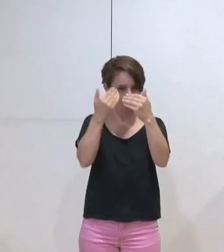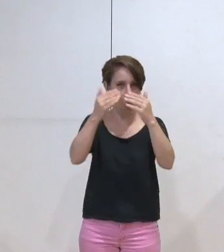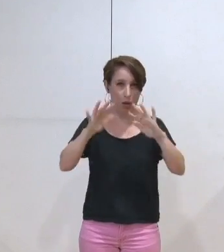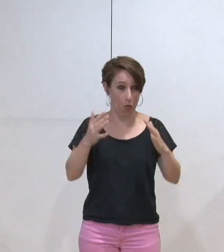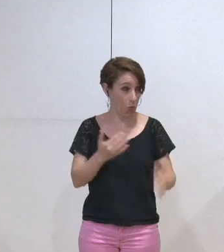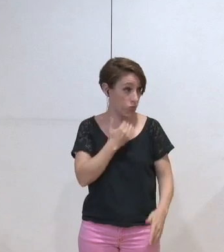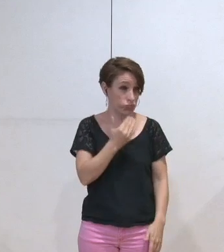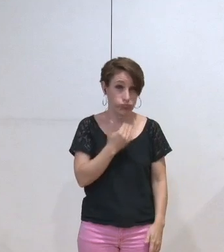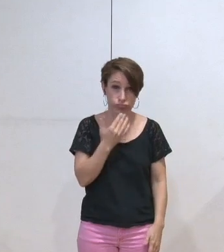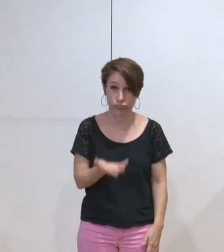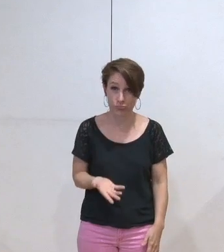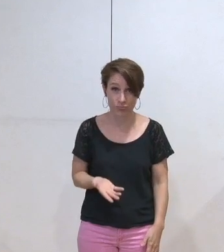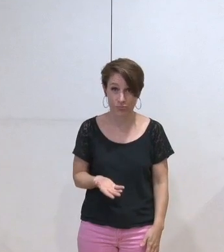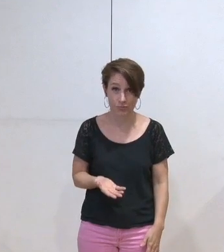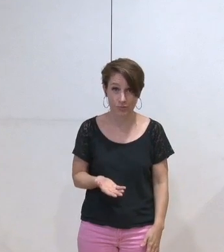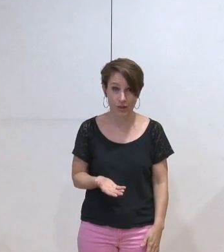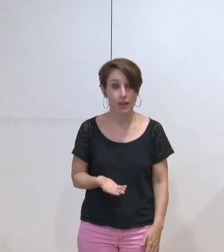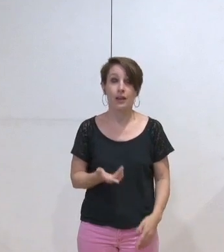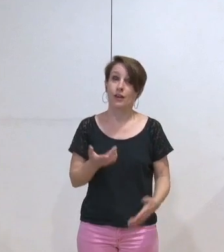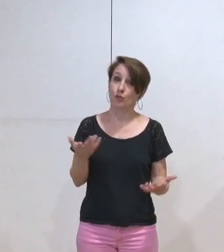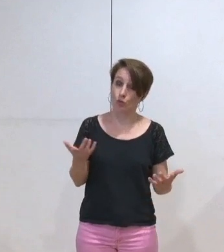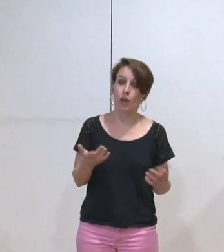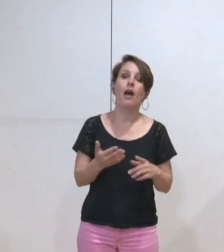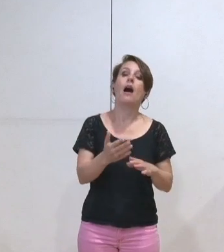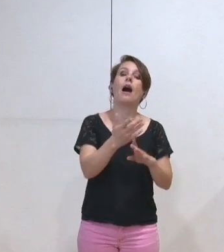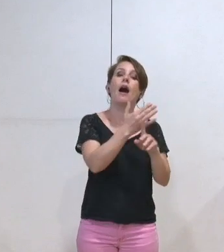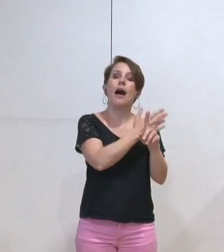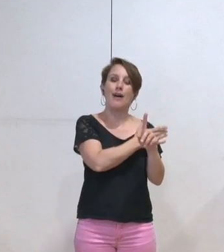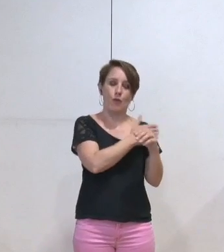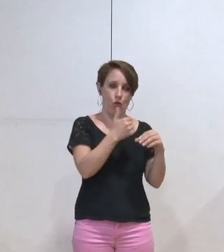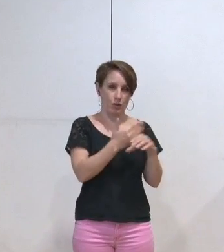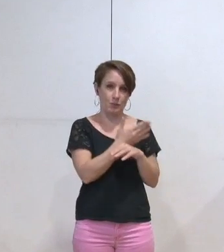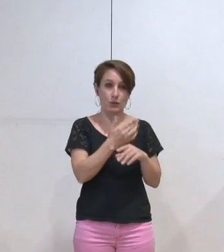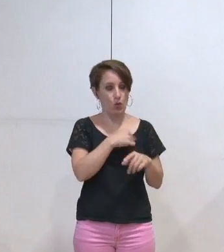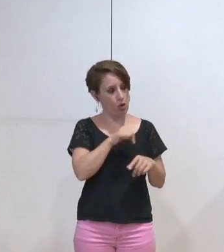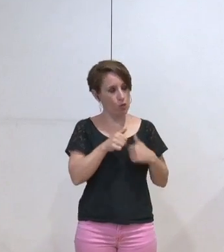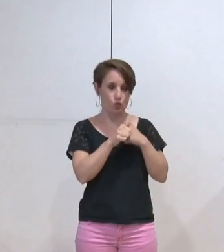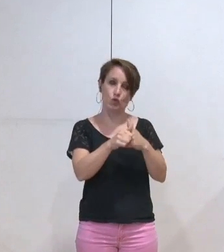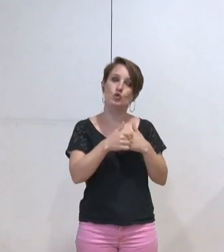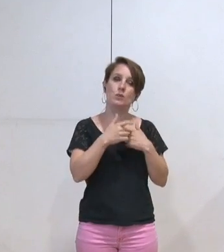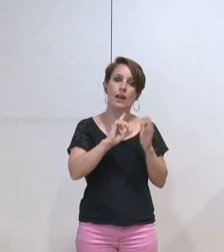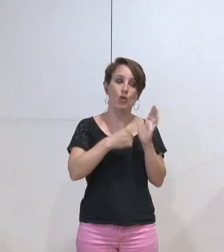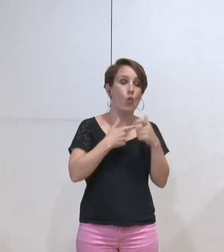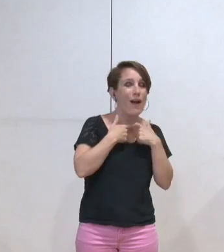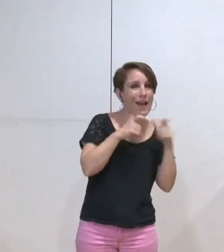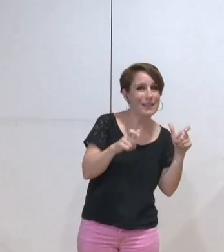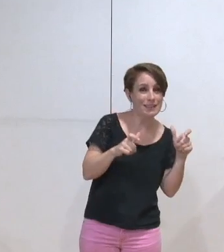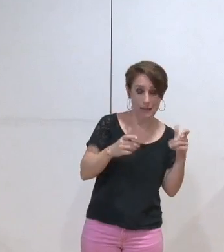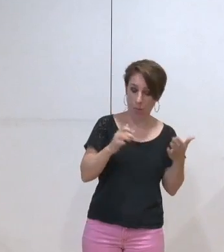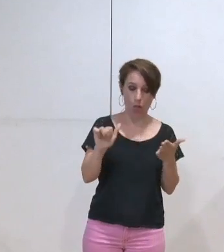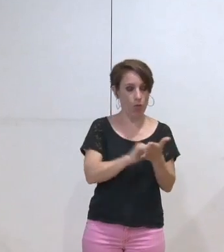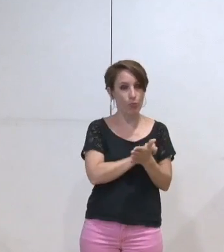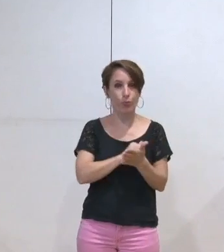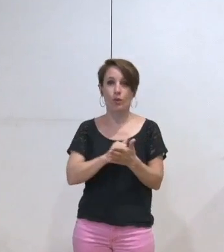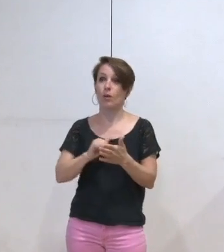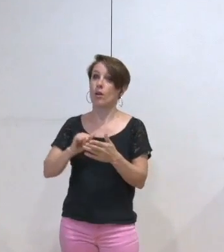public et passer d'une logique d'accès au droit qui était la logique antérieure à une logique d'affirmation de droit ne me paraît pas être